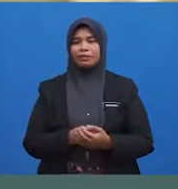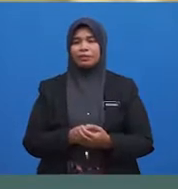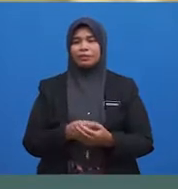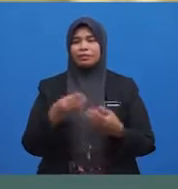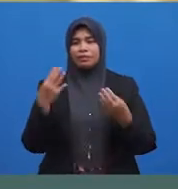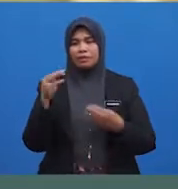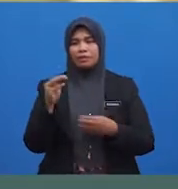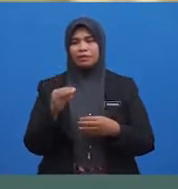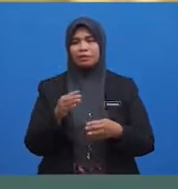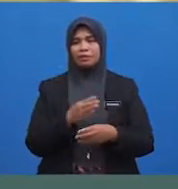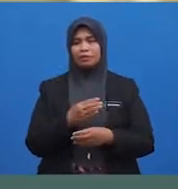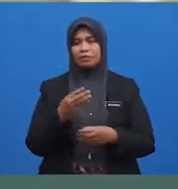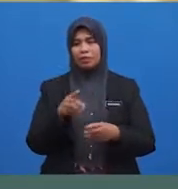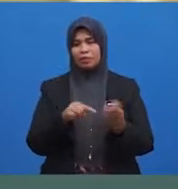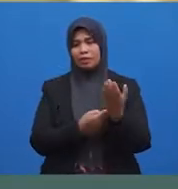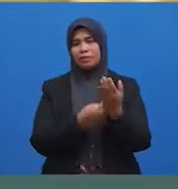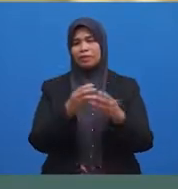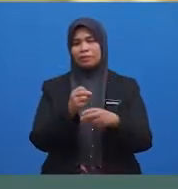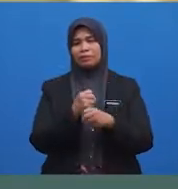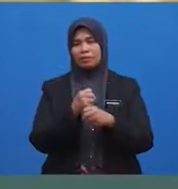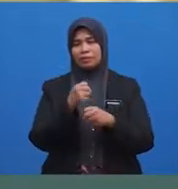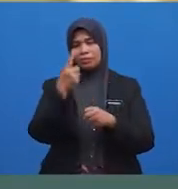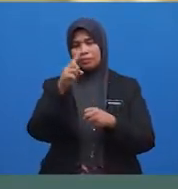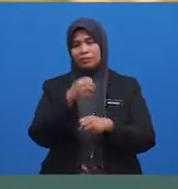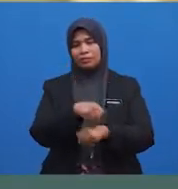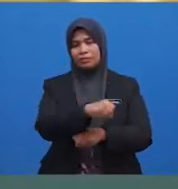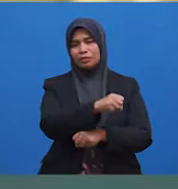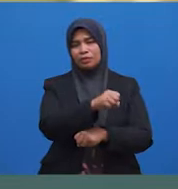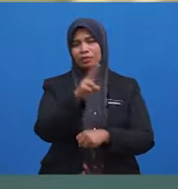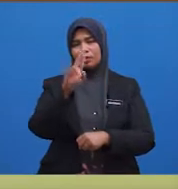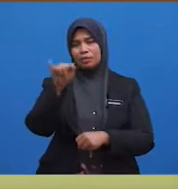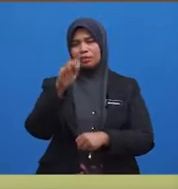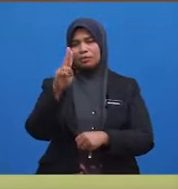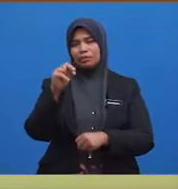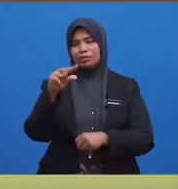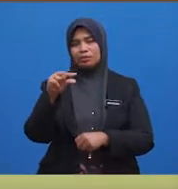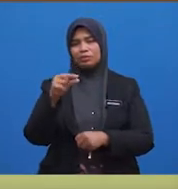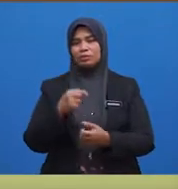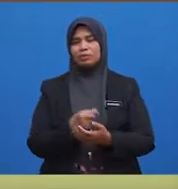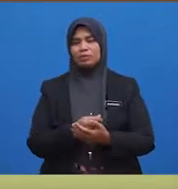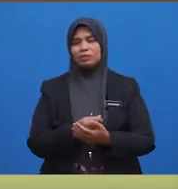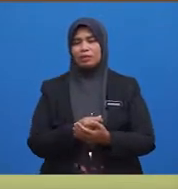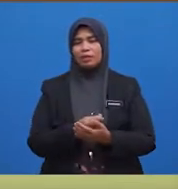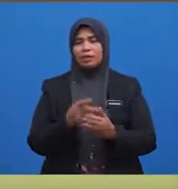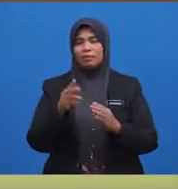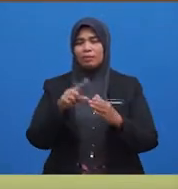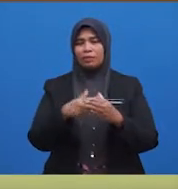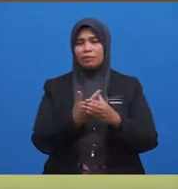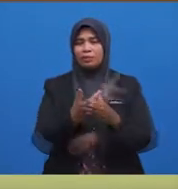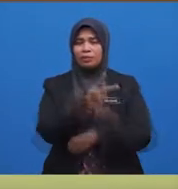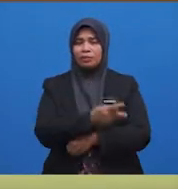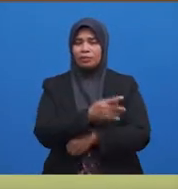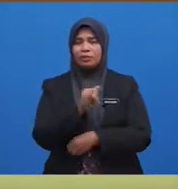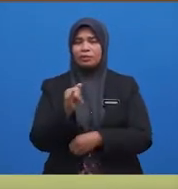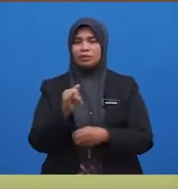kepunyaan pembesar Melayu di daerah Lukut, Sungai Ujung, Larut dan Kelang. Perlombongan biji timah dikuasai sepenuhnya